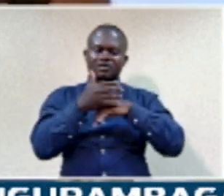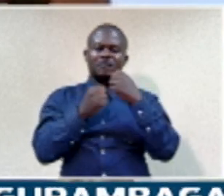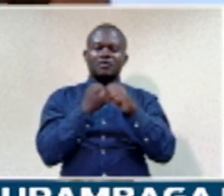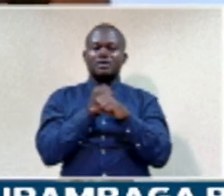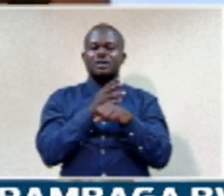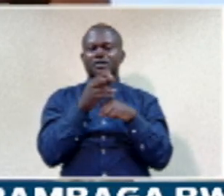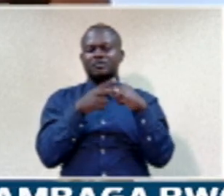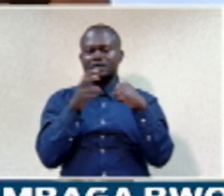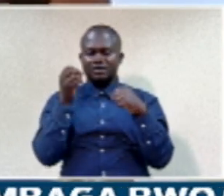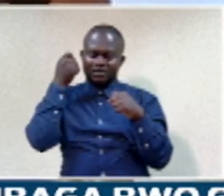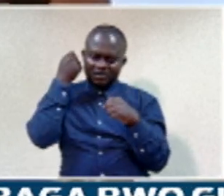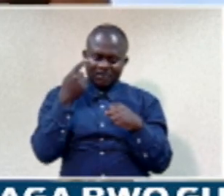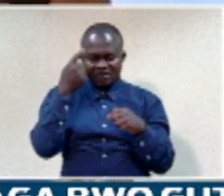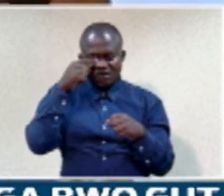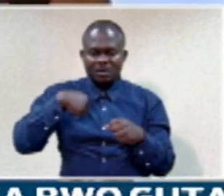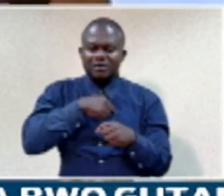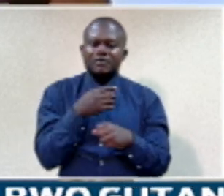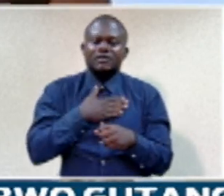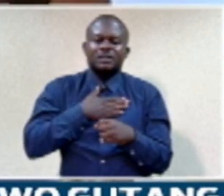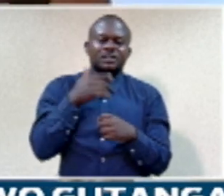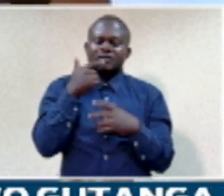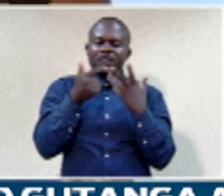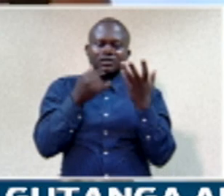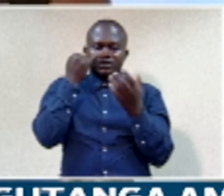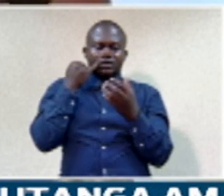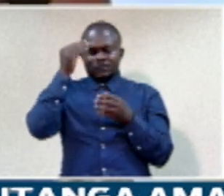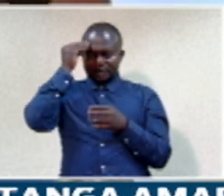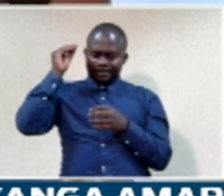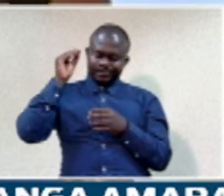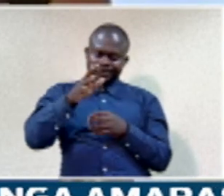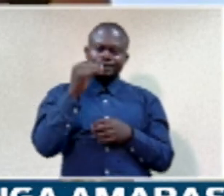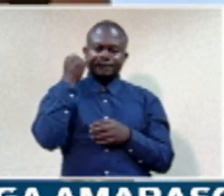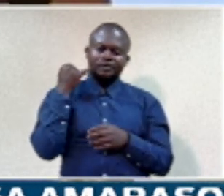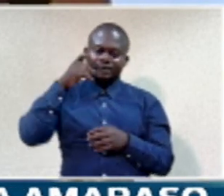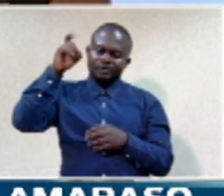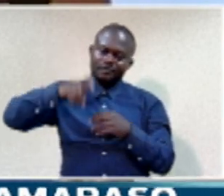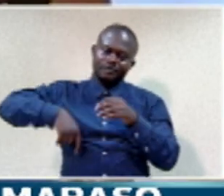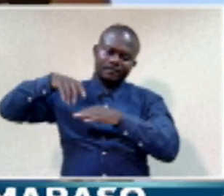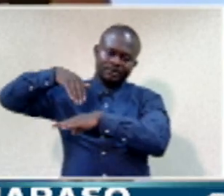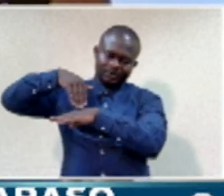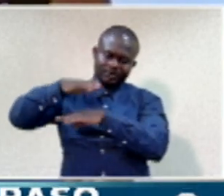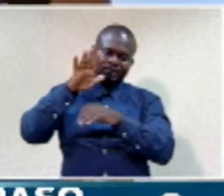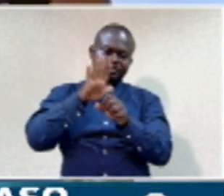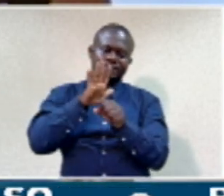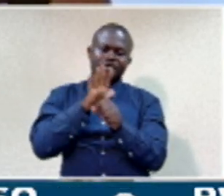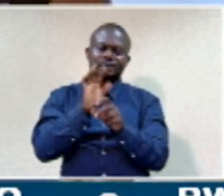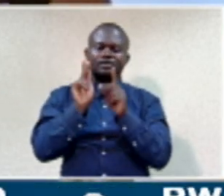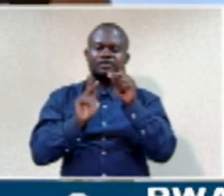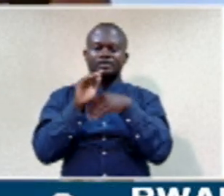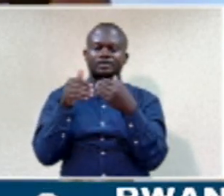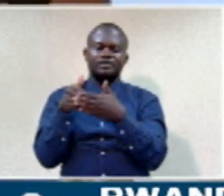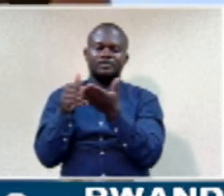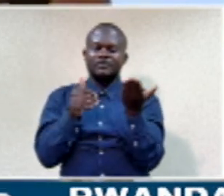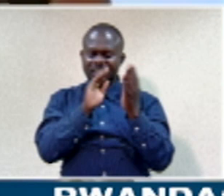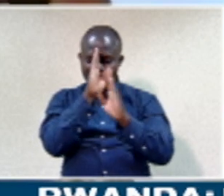irenze 70. Yo kuri njye ni ikintu gikomeye kandi nka muntu ari ubutumwa bukomeye bugomba koherezwa cyane cyane abantu